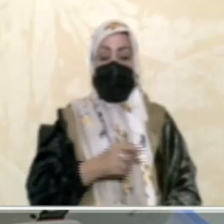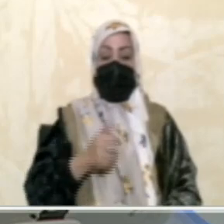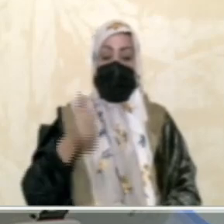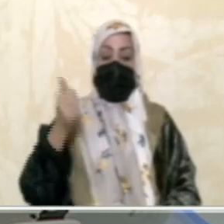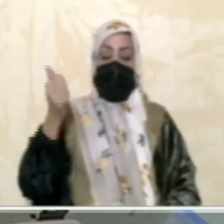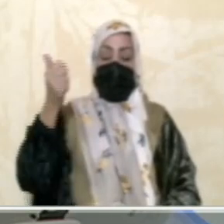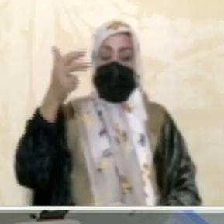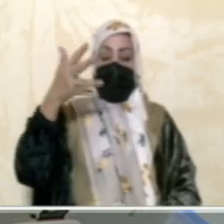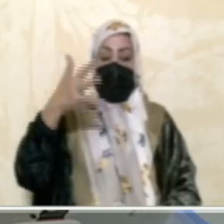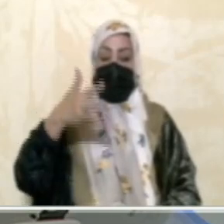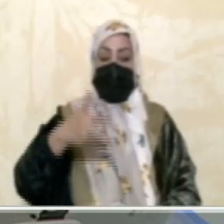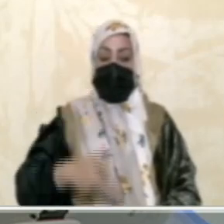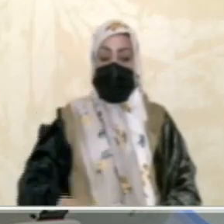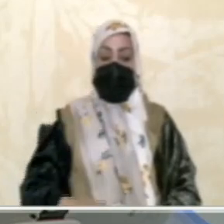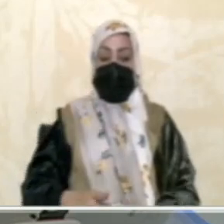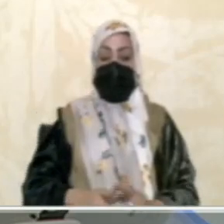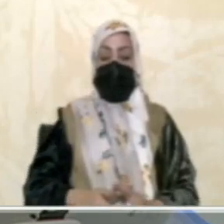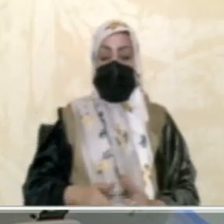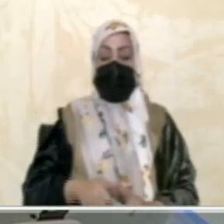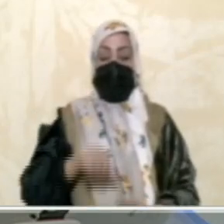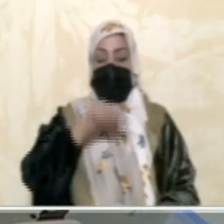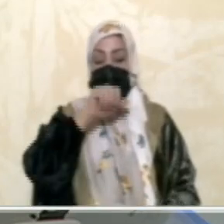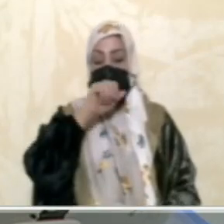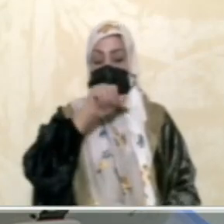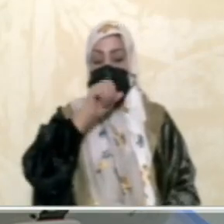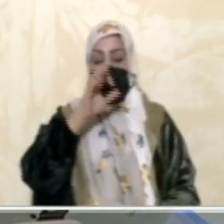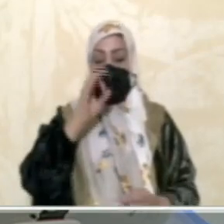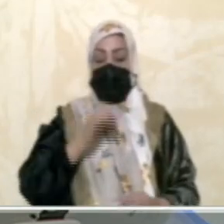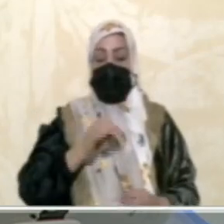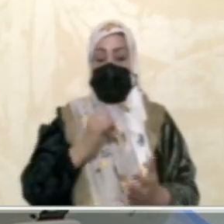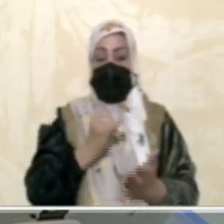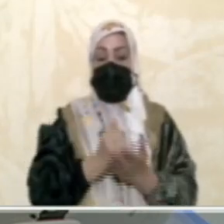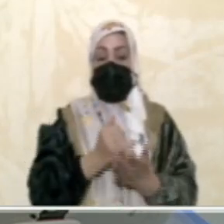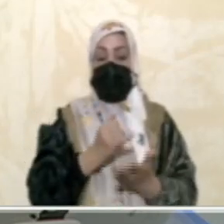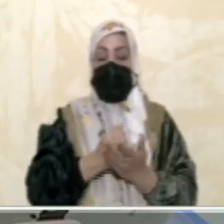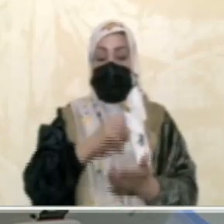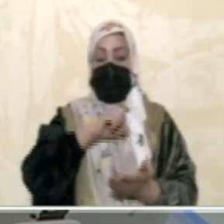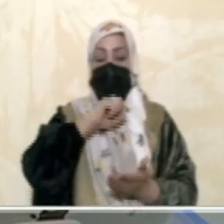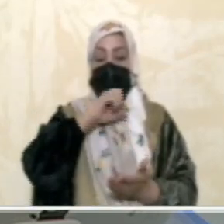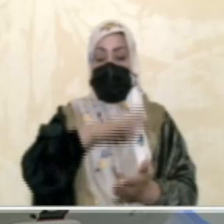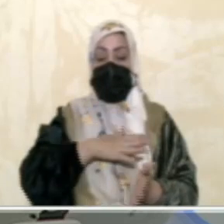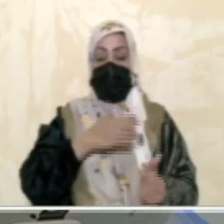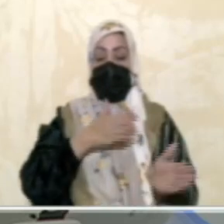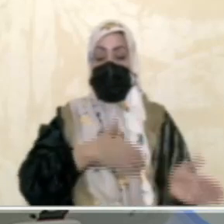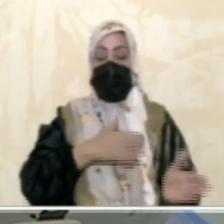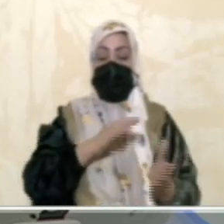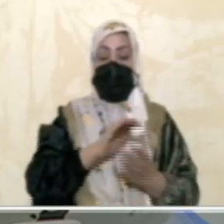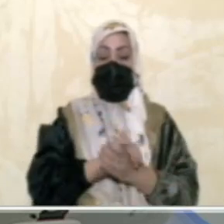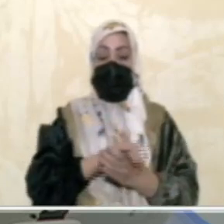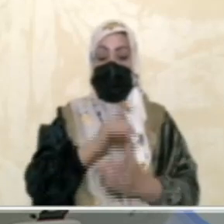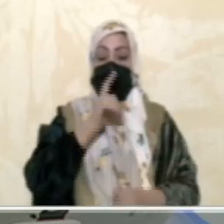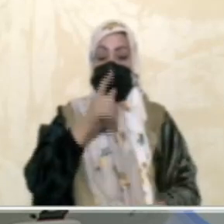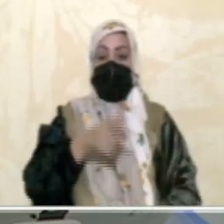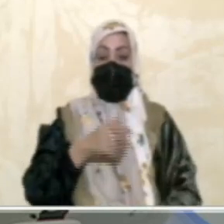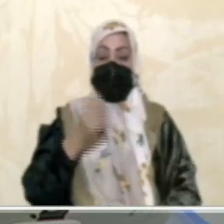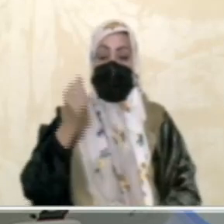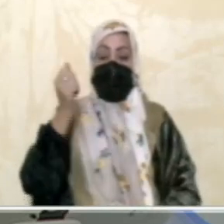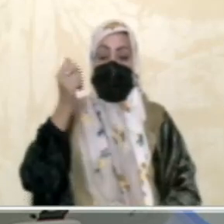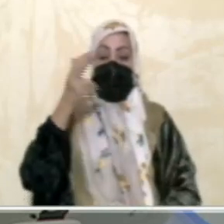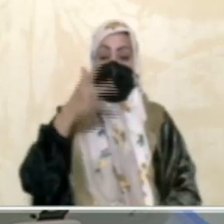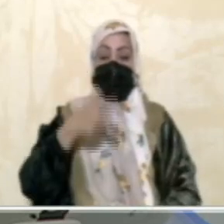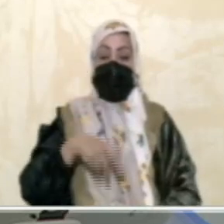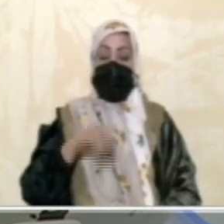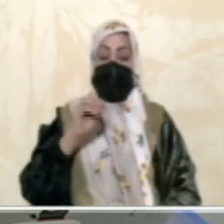اقره الذي امر النبي صلى الله عليه وسلم صحابته حين قال ضعوا هذه الايه في مكان كذا ولكن اللعب